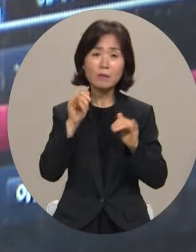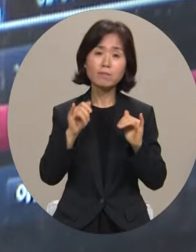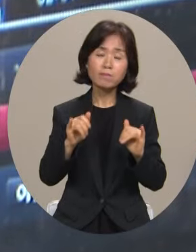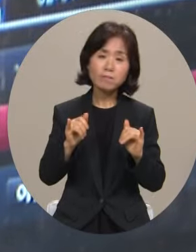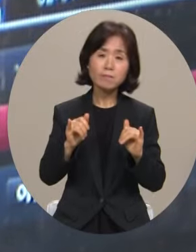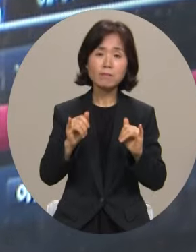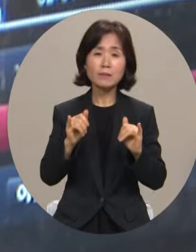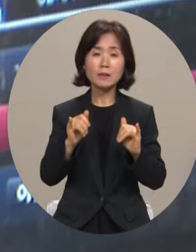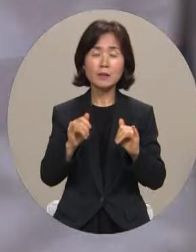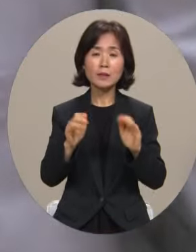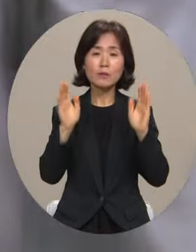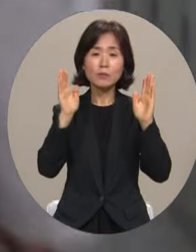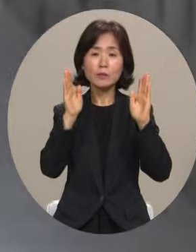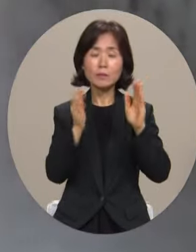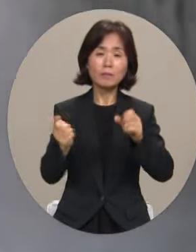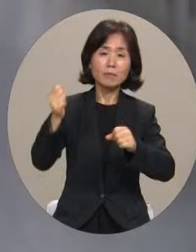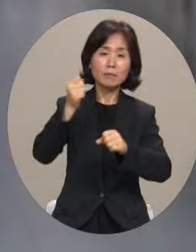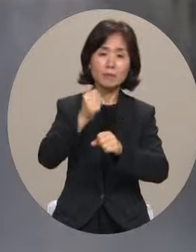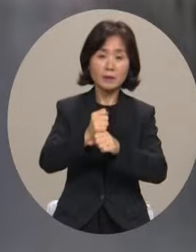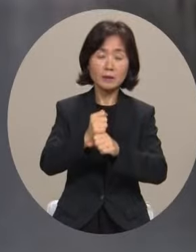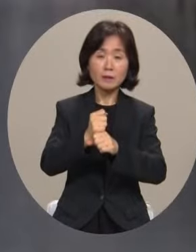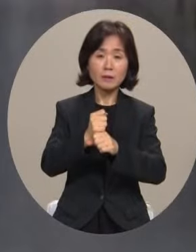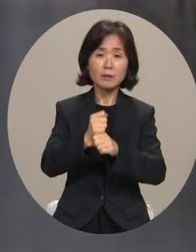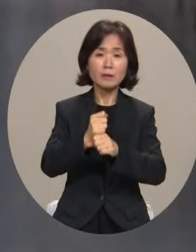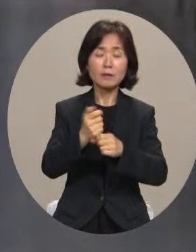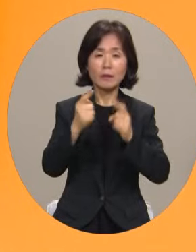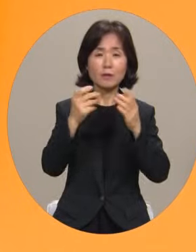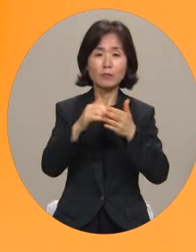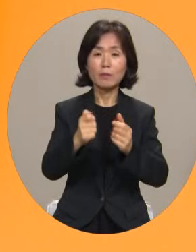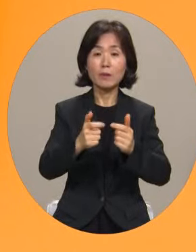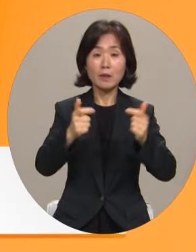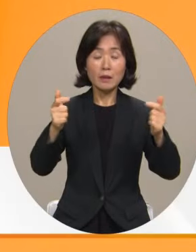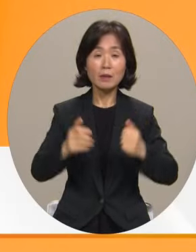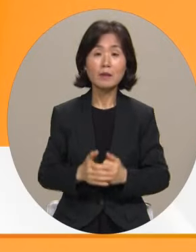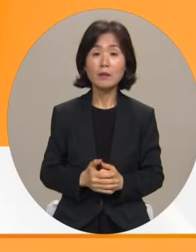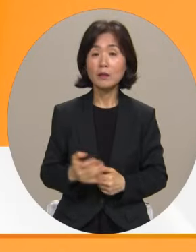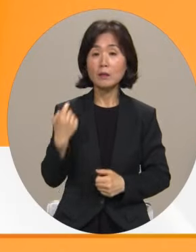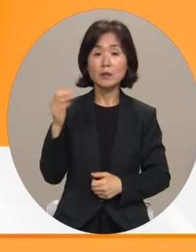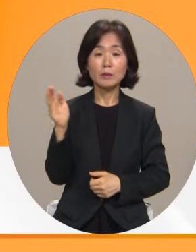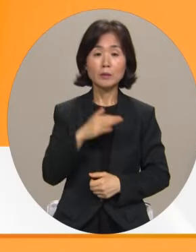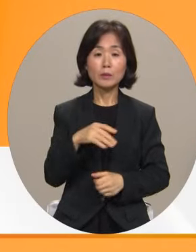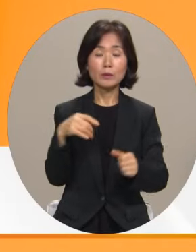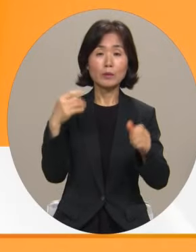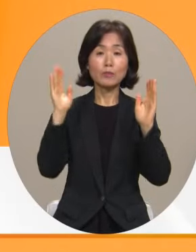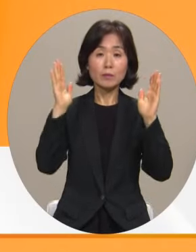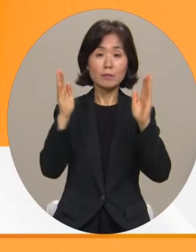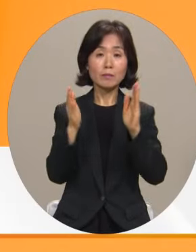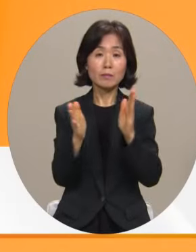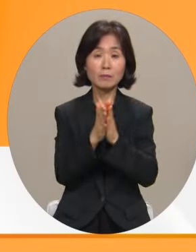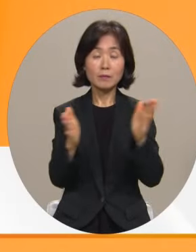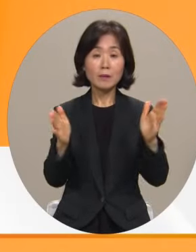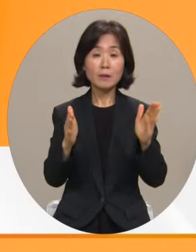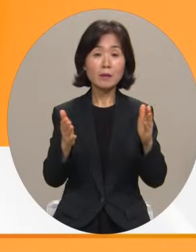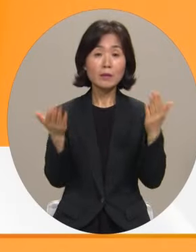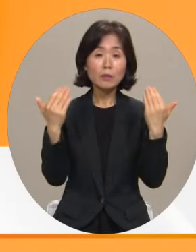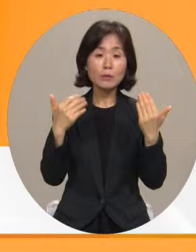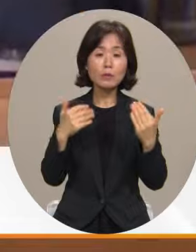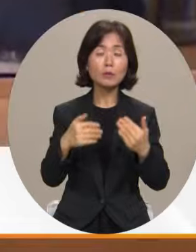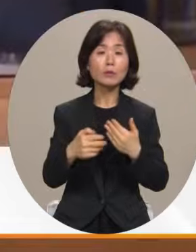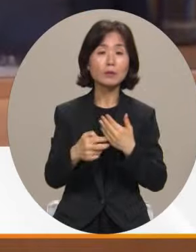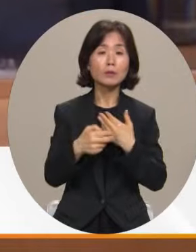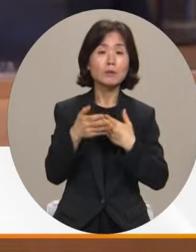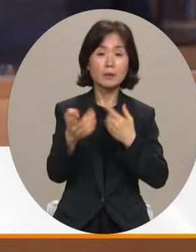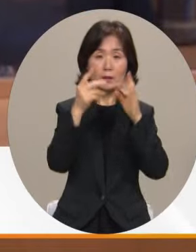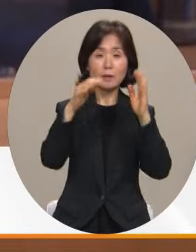수업을 재개하는 의과대학이 늘고 있습니다. 교육부는 어제부터 수업을 다시 시작한 학교가 전체 40개